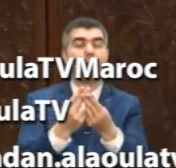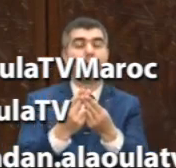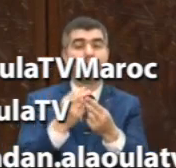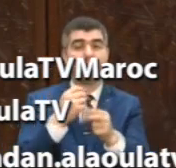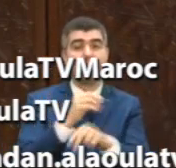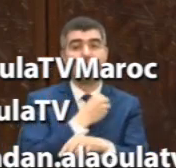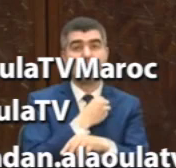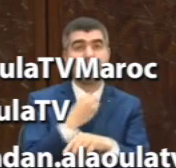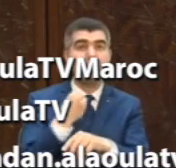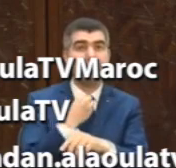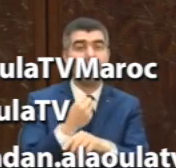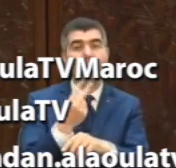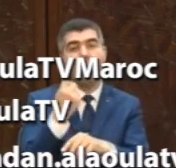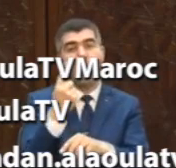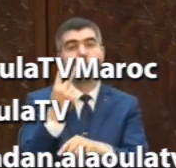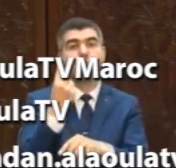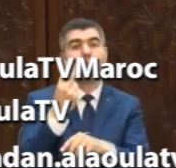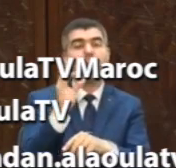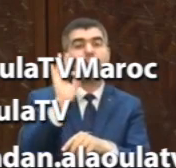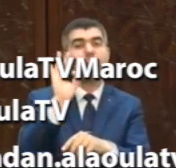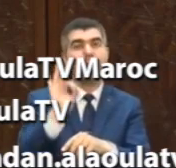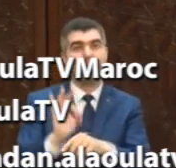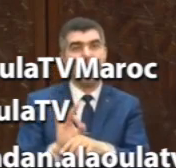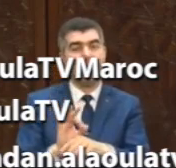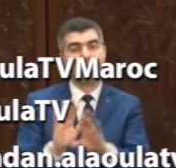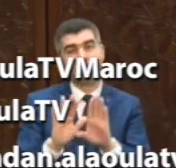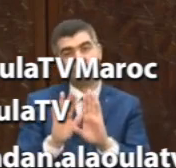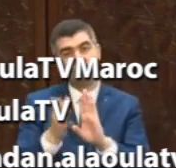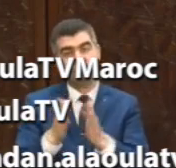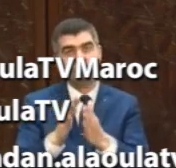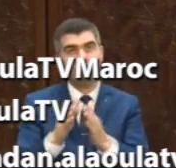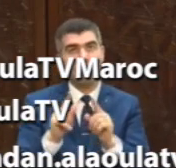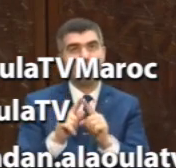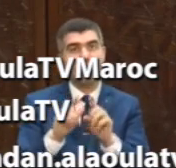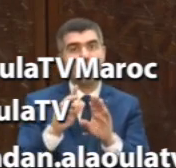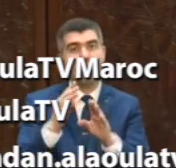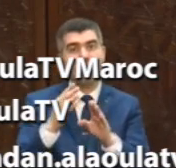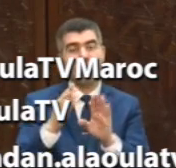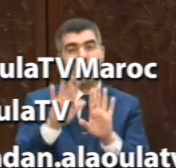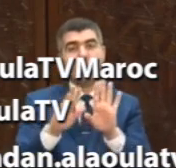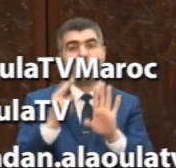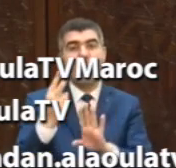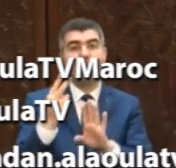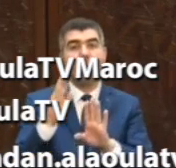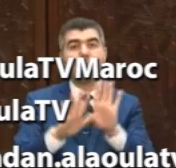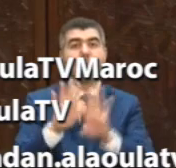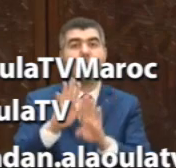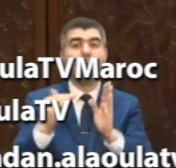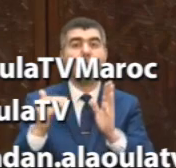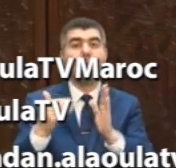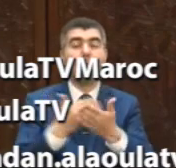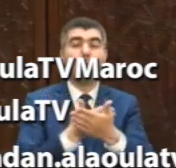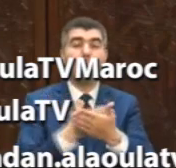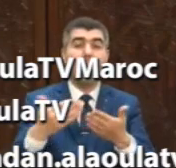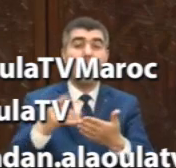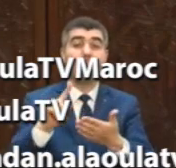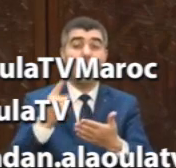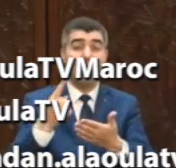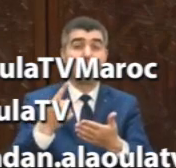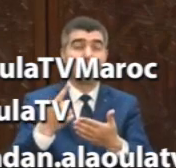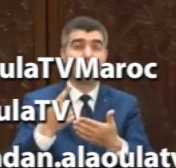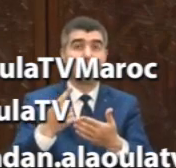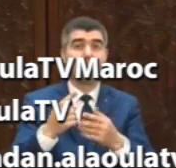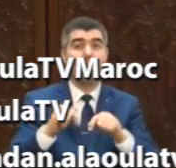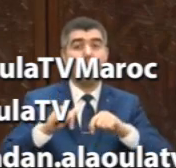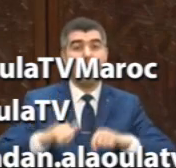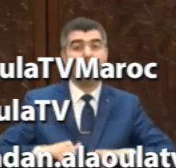1-2% من الناتج الداخلي القومي، بمعنى تقريبا حنا تنقولوا بالمغرب 12-15 مليار درهم. اليوم الوزارة من خلال هذه الاستراتيجية